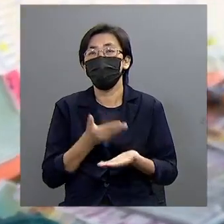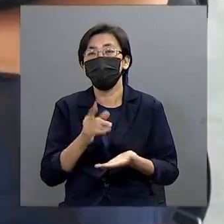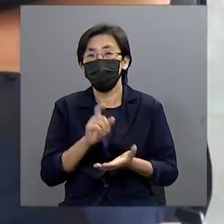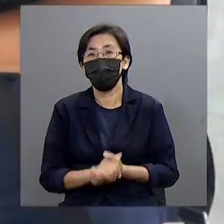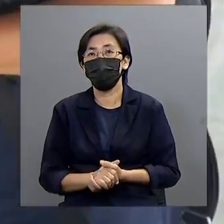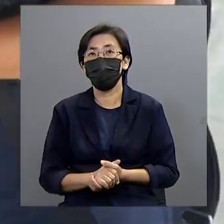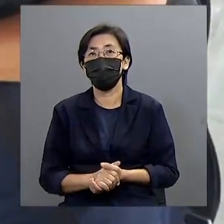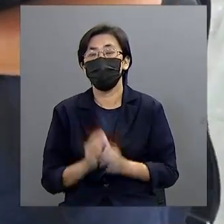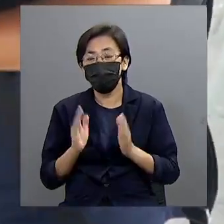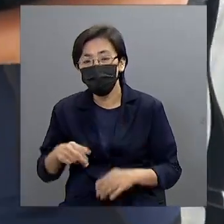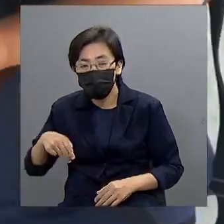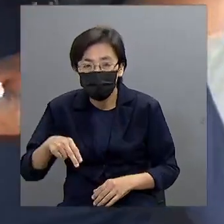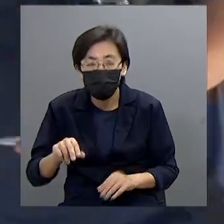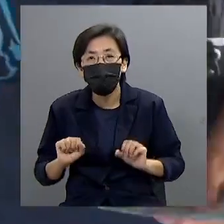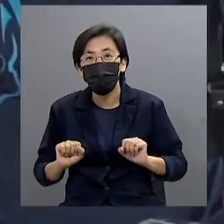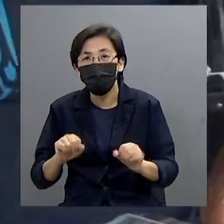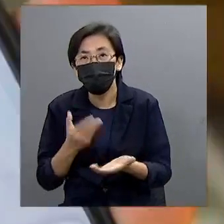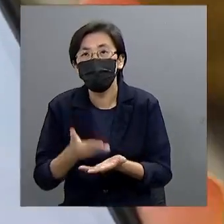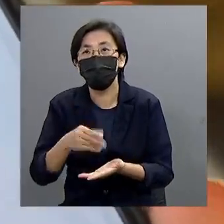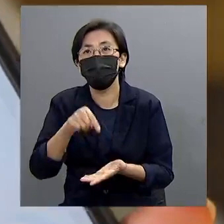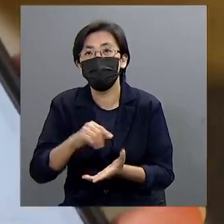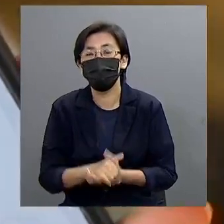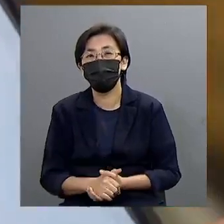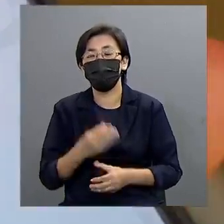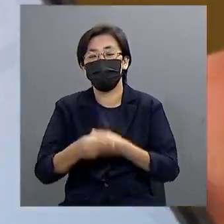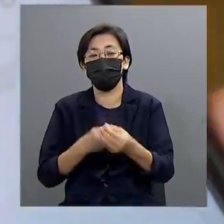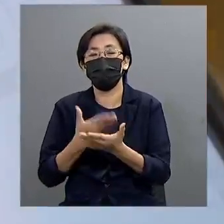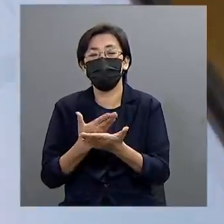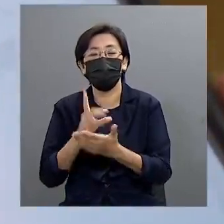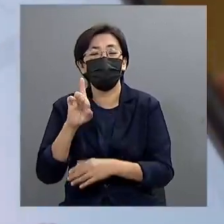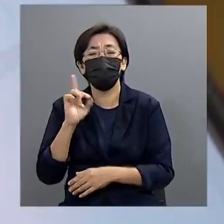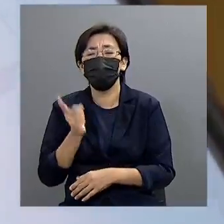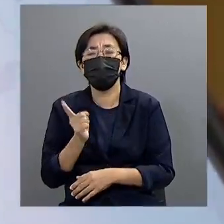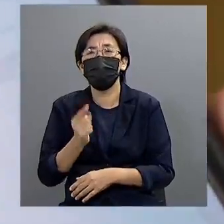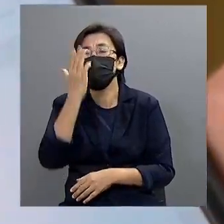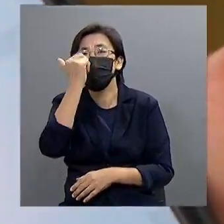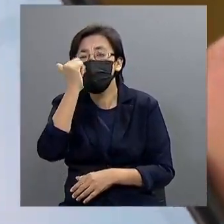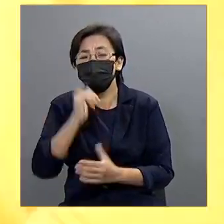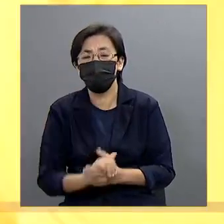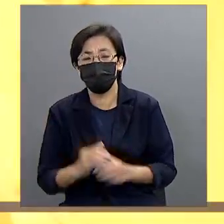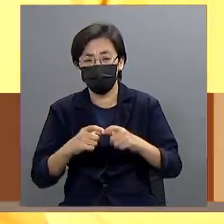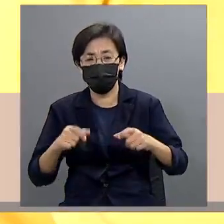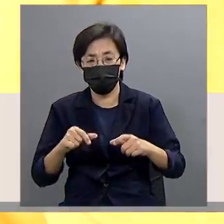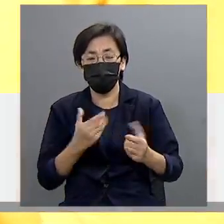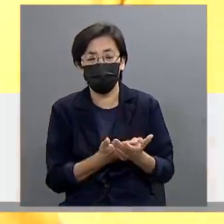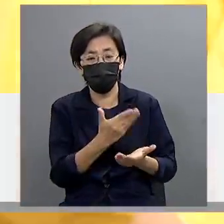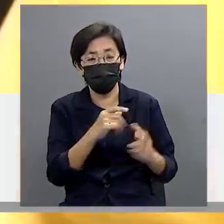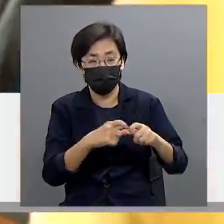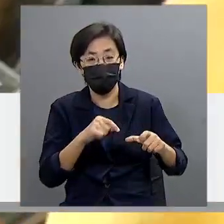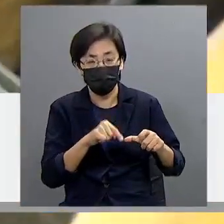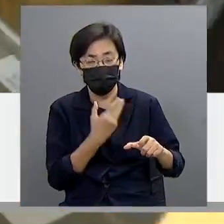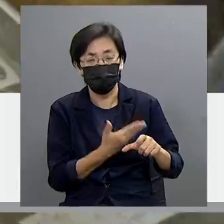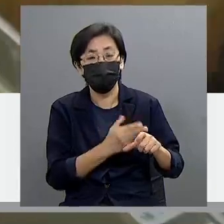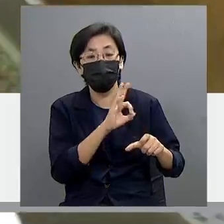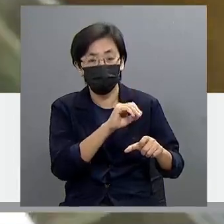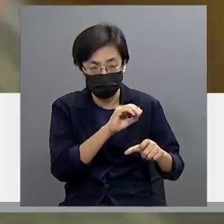นี่ย ตอนที่บอกว่าขายร้อยหนึ่งเป็นปกติเพราะว่ารับมาใบหนึ่งก็90บาทเข้าไปแล้วนะคะยิ่งถ้าเกิดว่าเป็นเลขรวมชุ